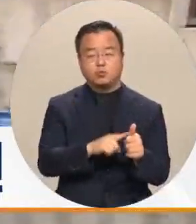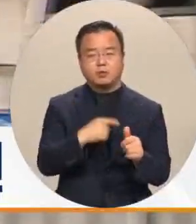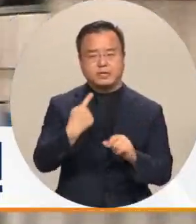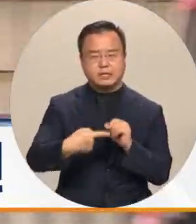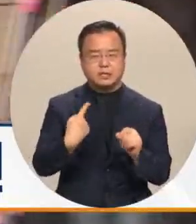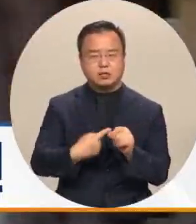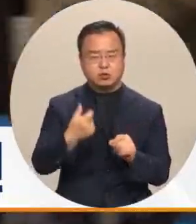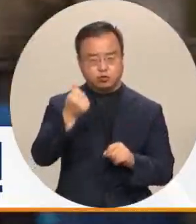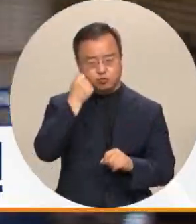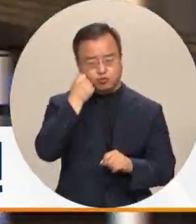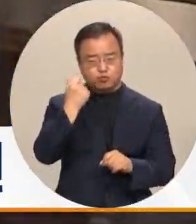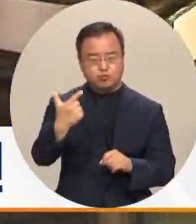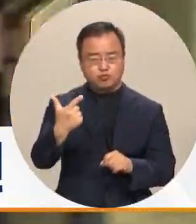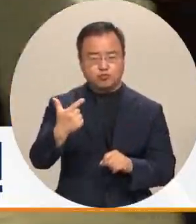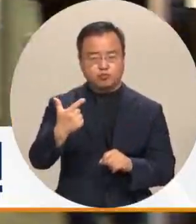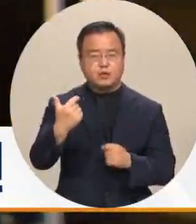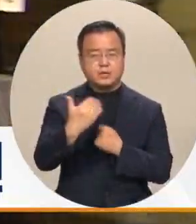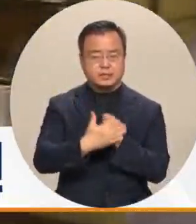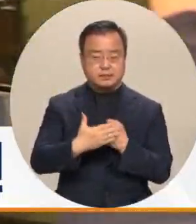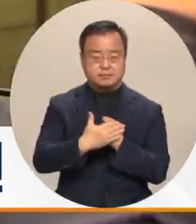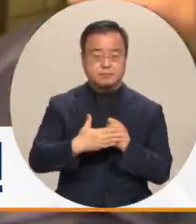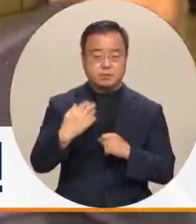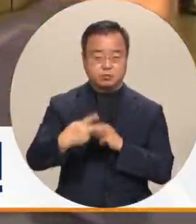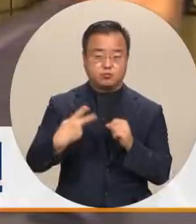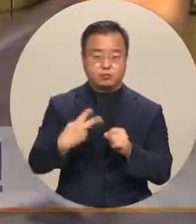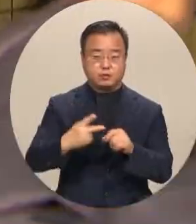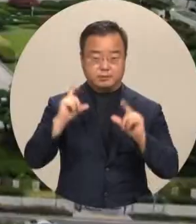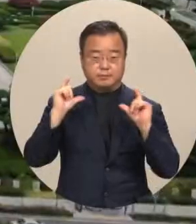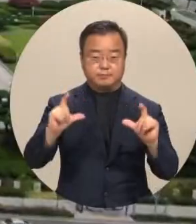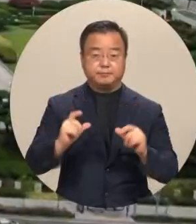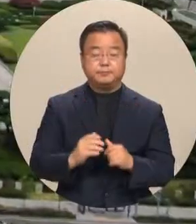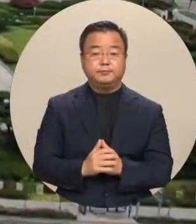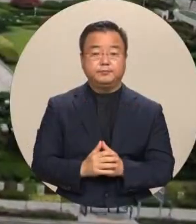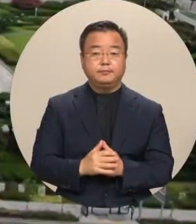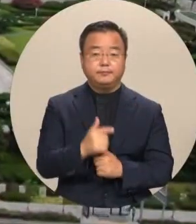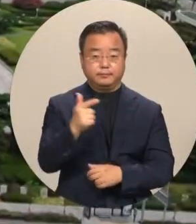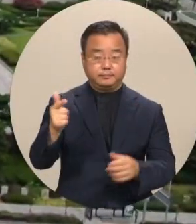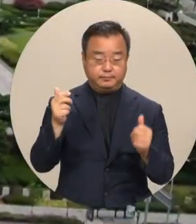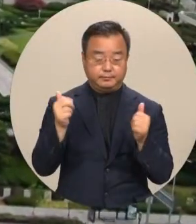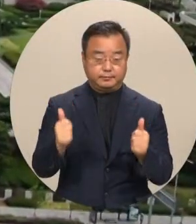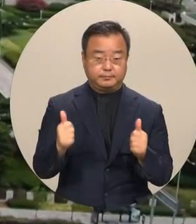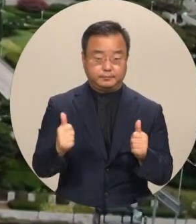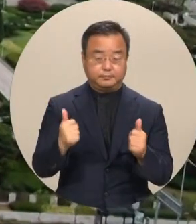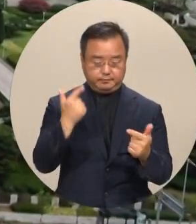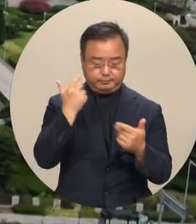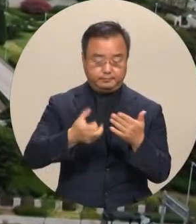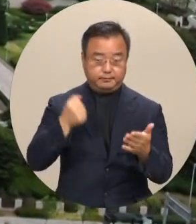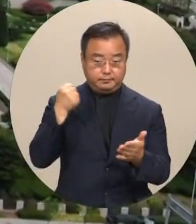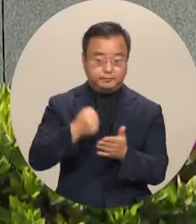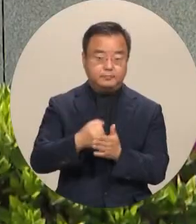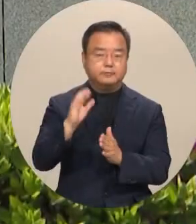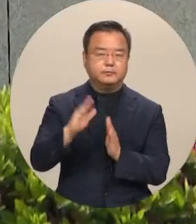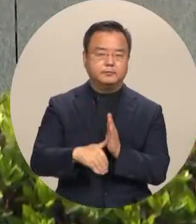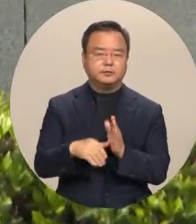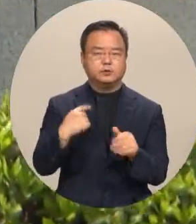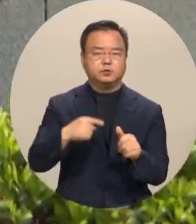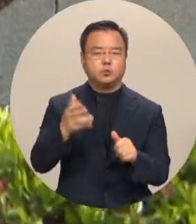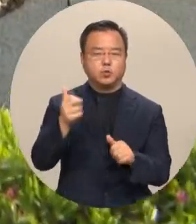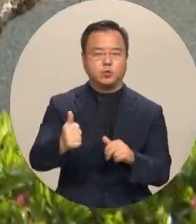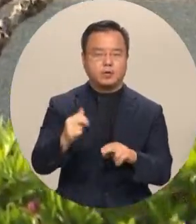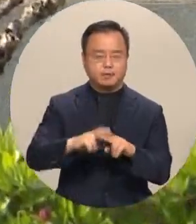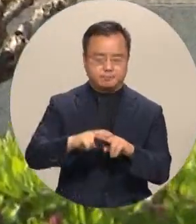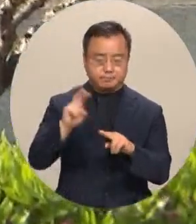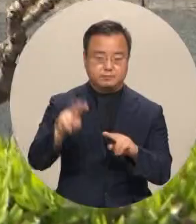1년 6개월에 집행의 2년을 선고했습니다 대법원에서 형 확정되면 조 교육감은 교육감 자리에서